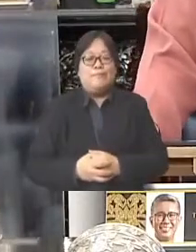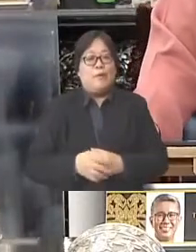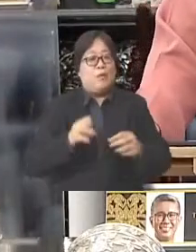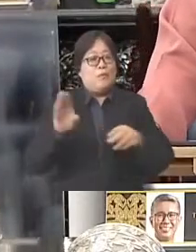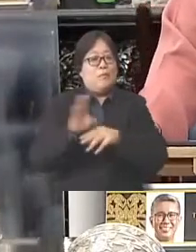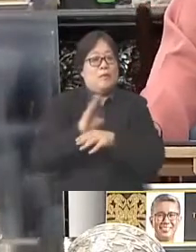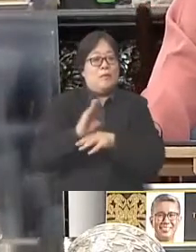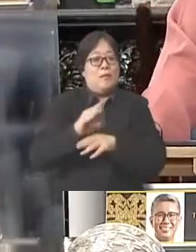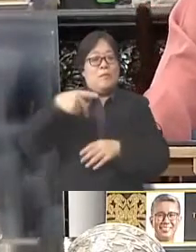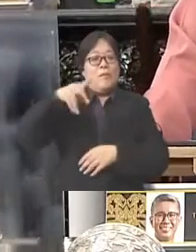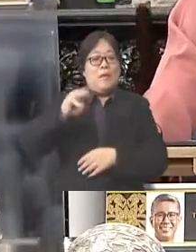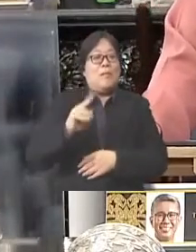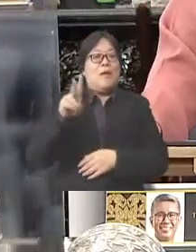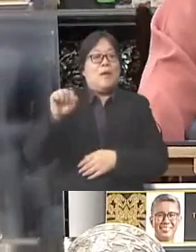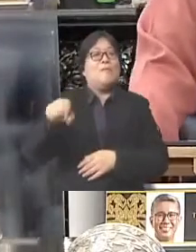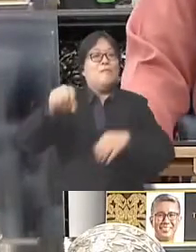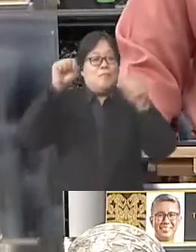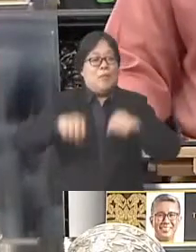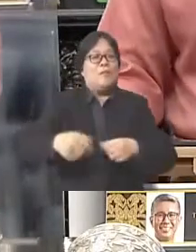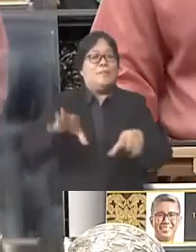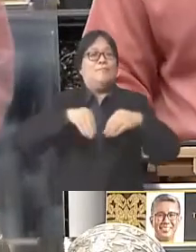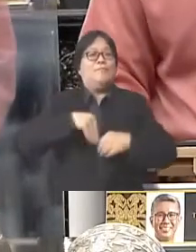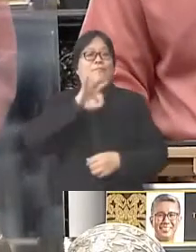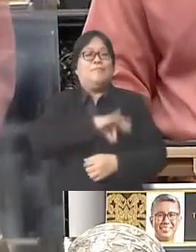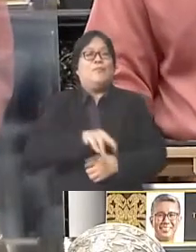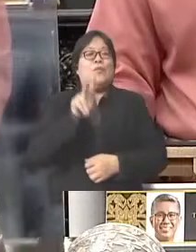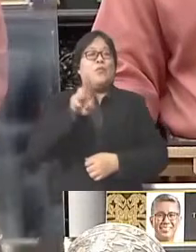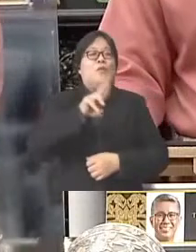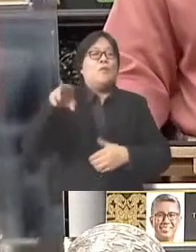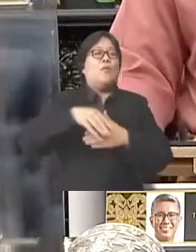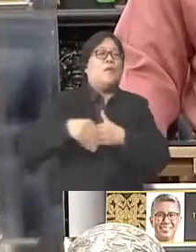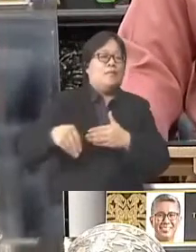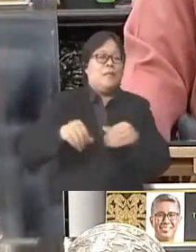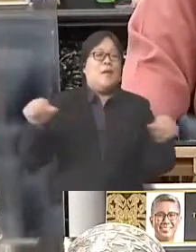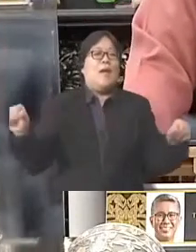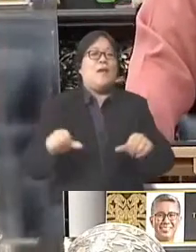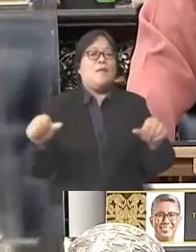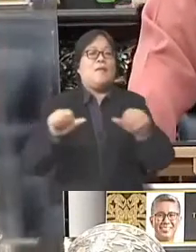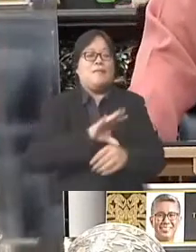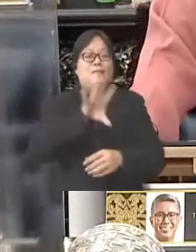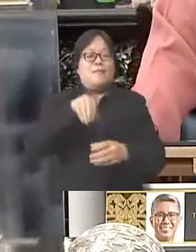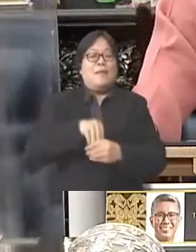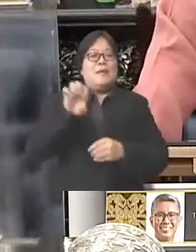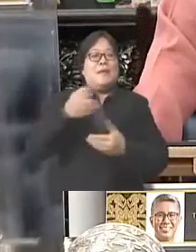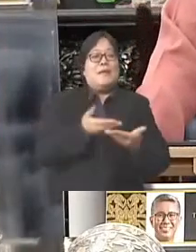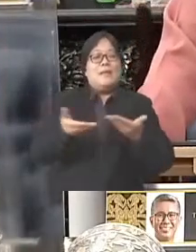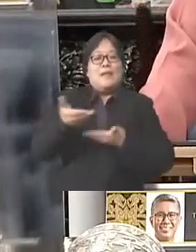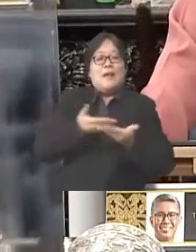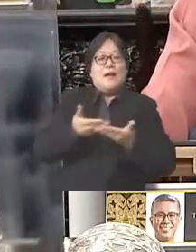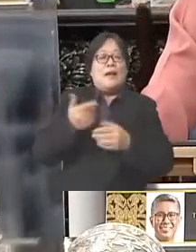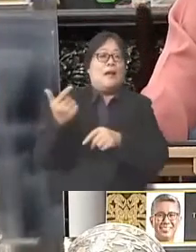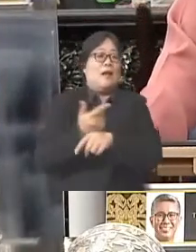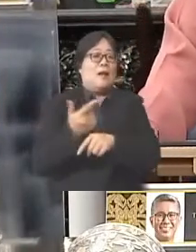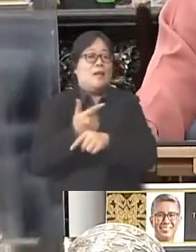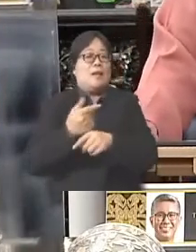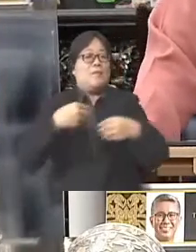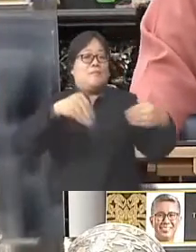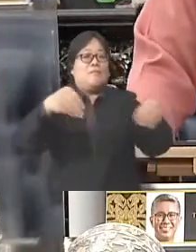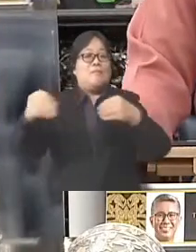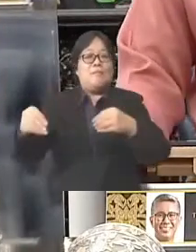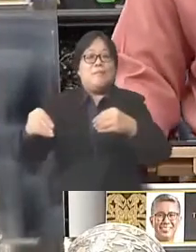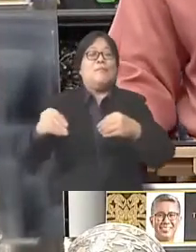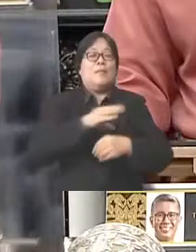pesawat YKS layak menerima manfaat single juring it bagi activity penerapan ini dagang dan Tuhan dalam